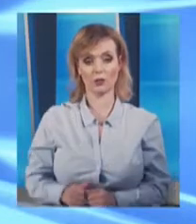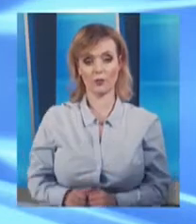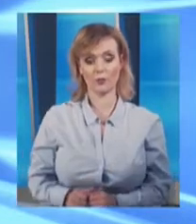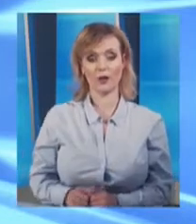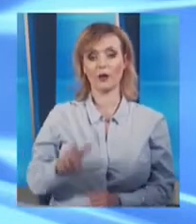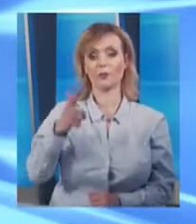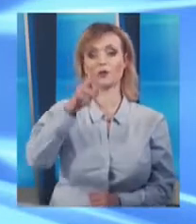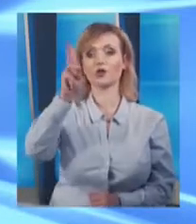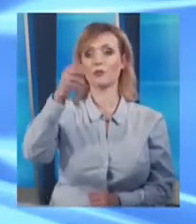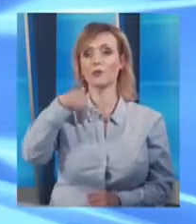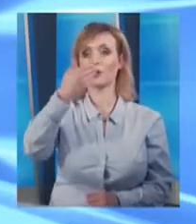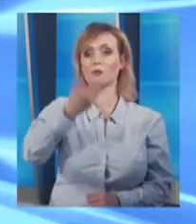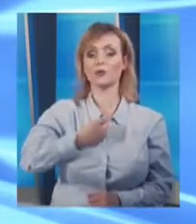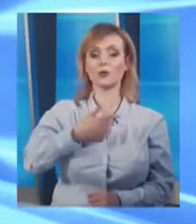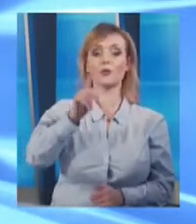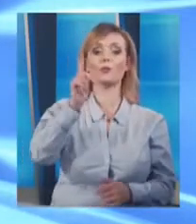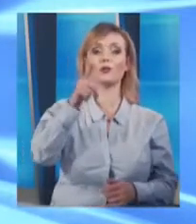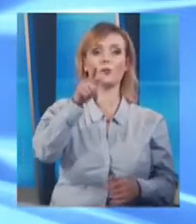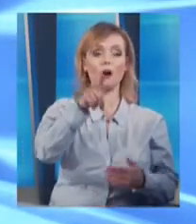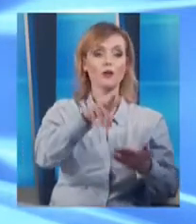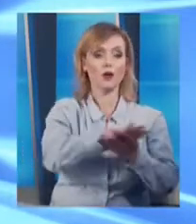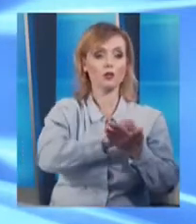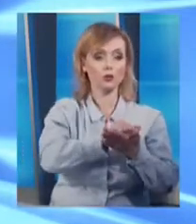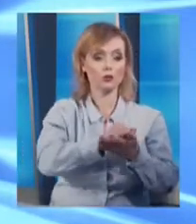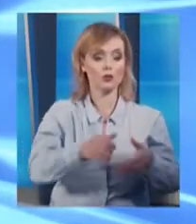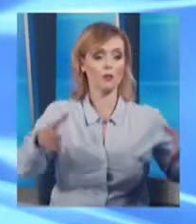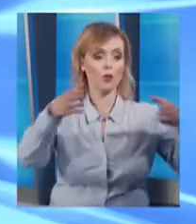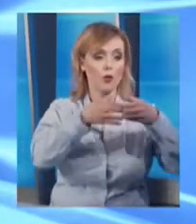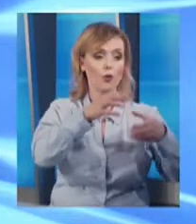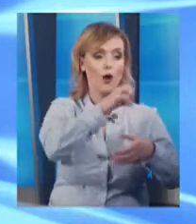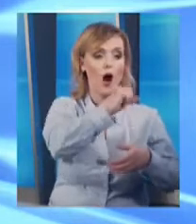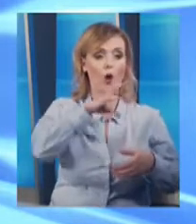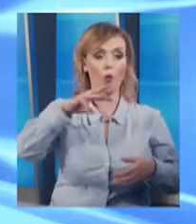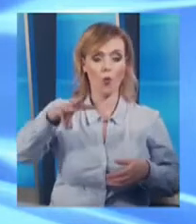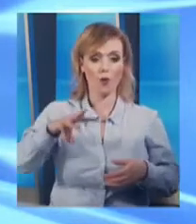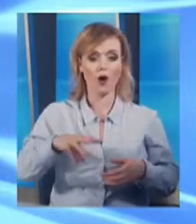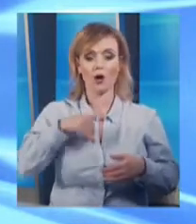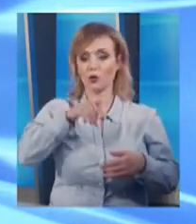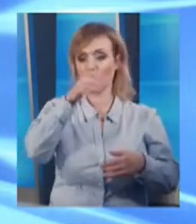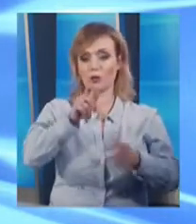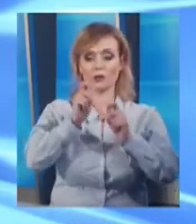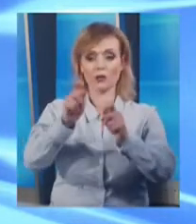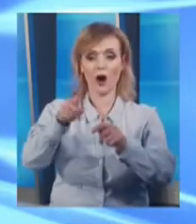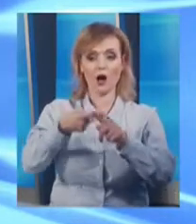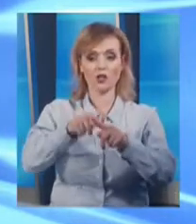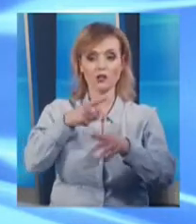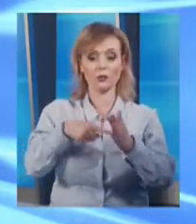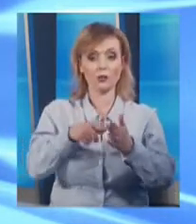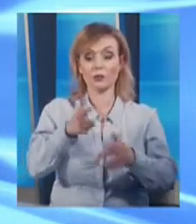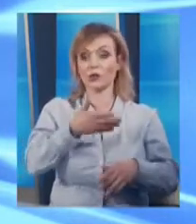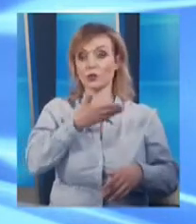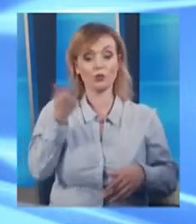Pentru că cineva m-a întrebat de ce a distrus blocul acum, nu pot adresa această întrebare, pentru că nu